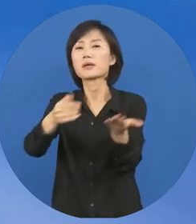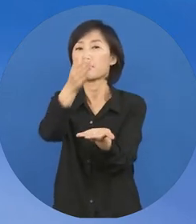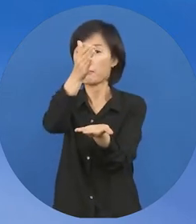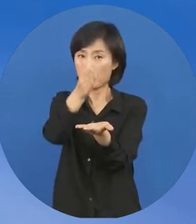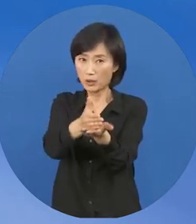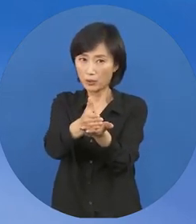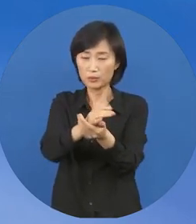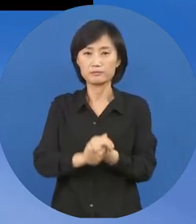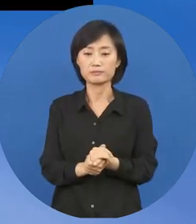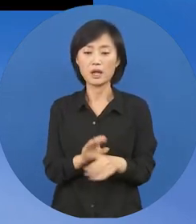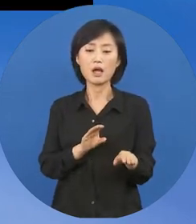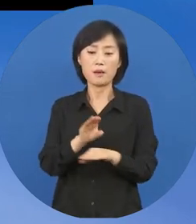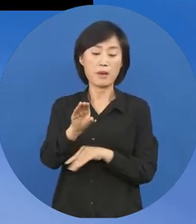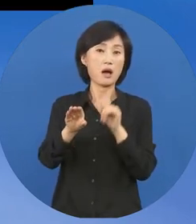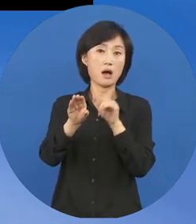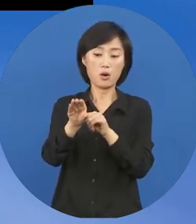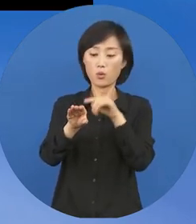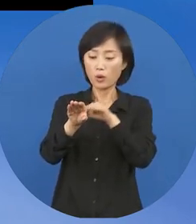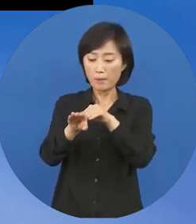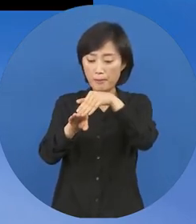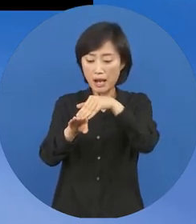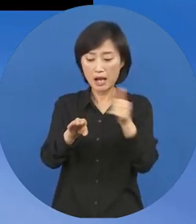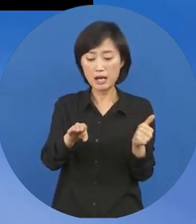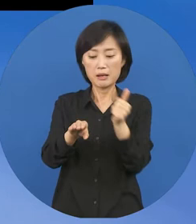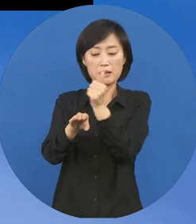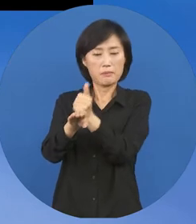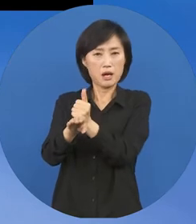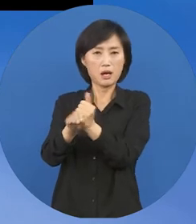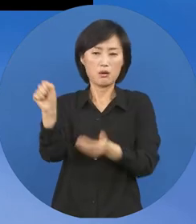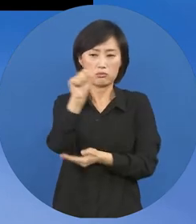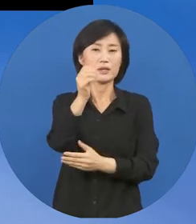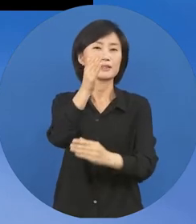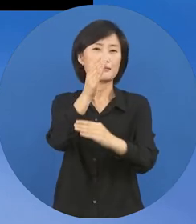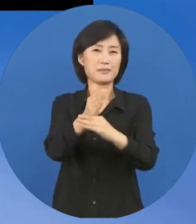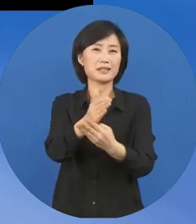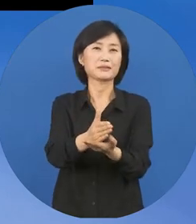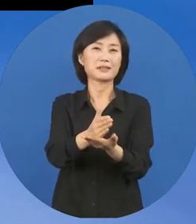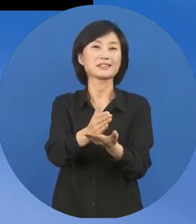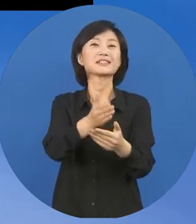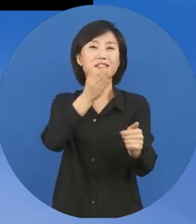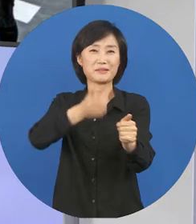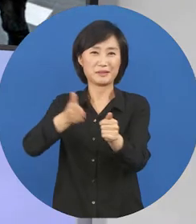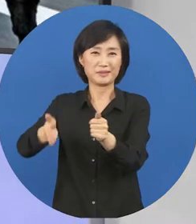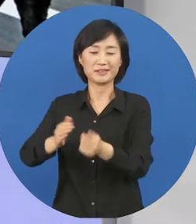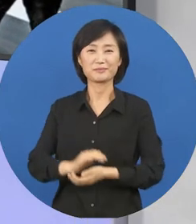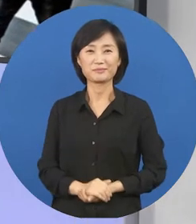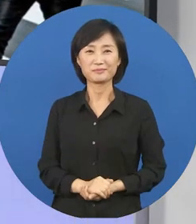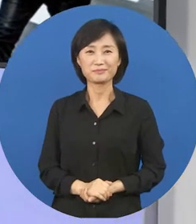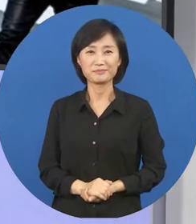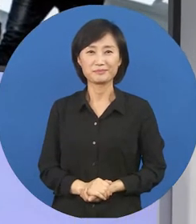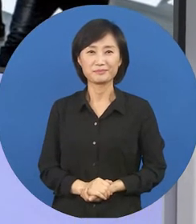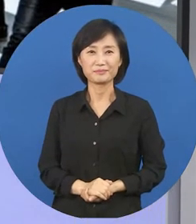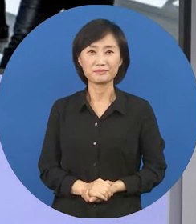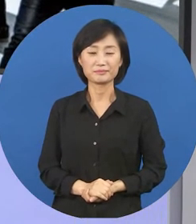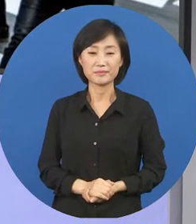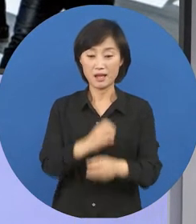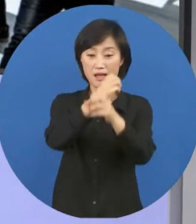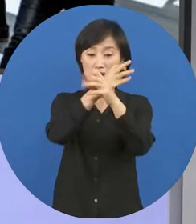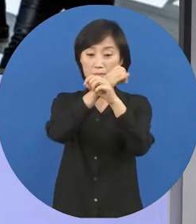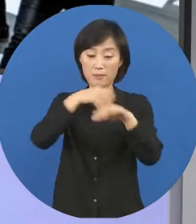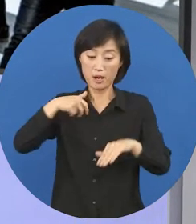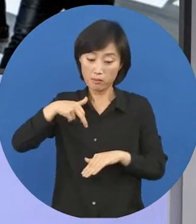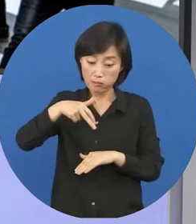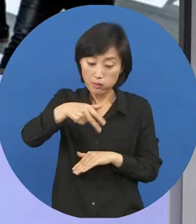말아야 하고요 자동차의 화물 적재함 의 사람을 태우고 운행 하지 않아야 합니다 횡단보도를 건너다가